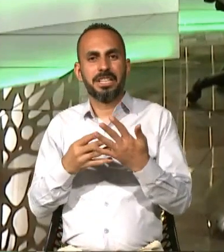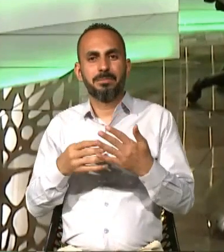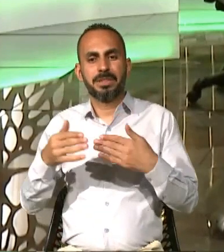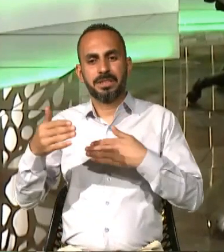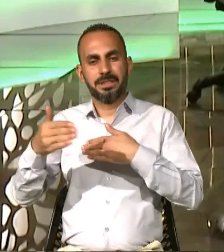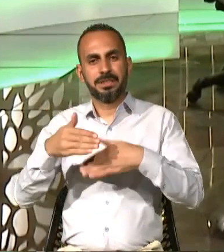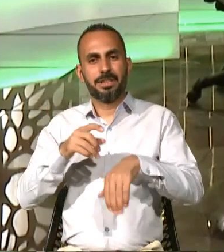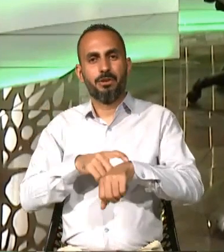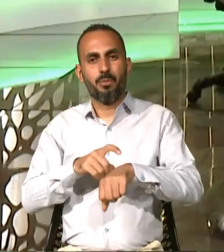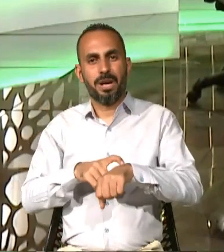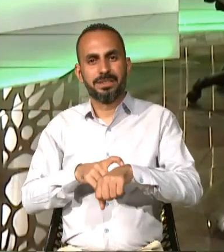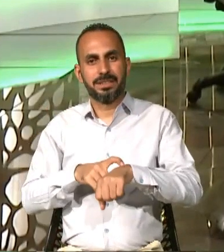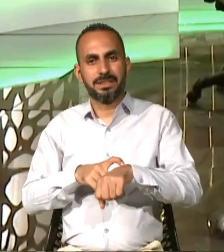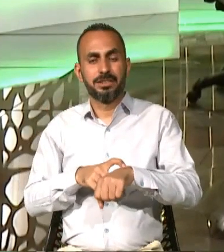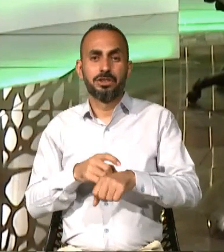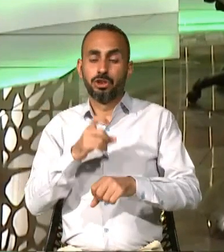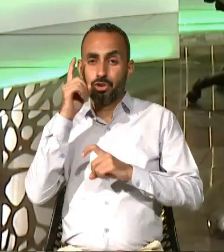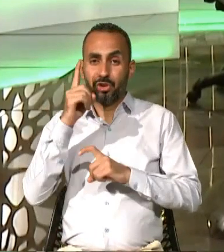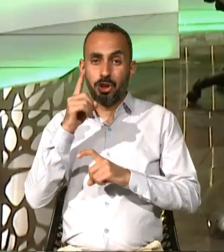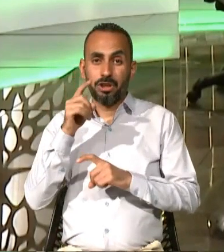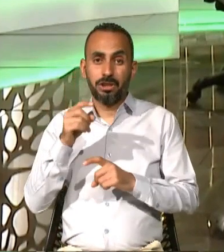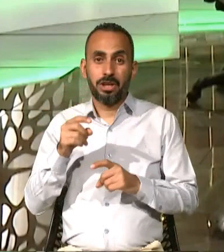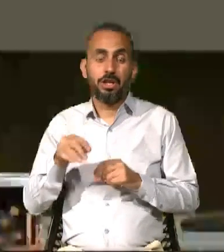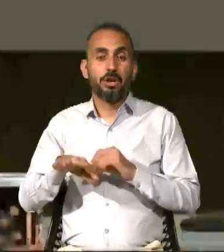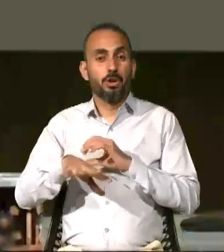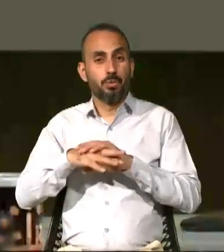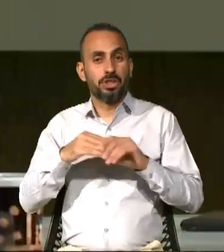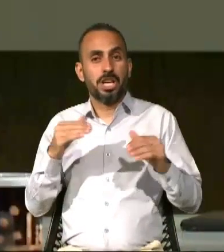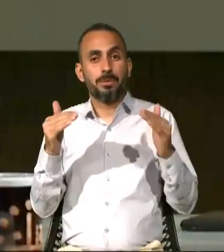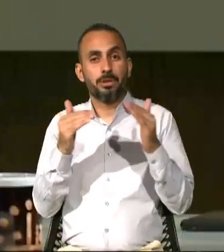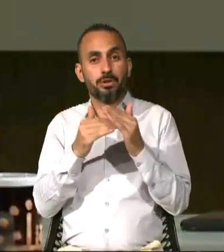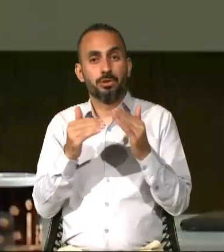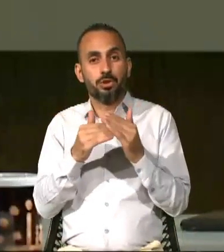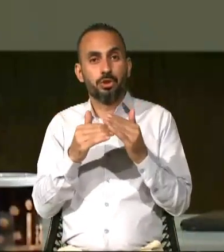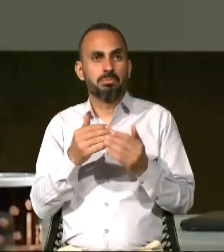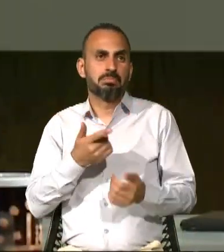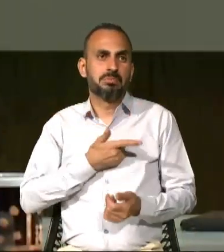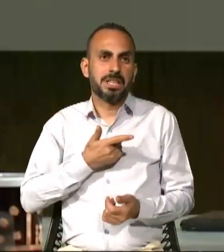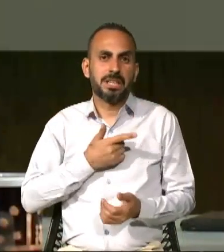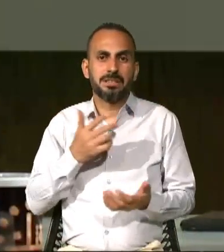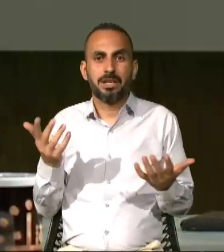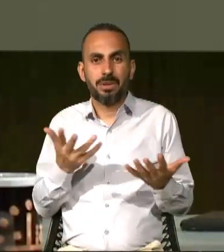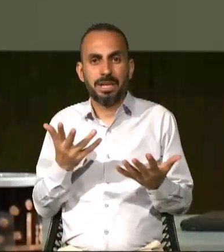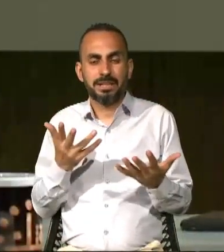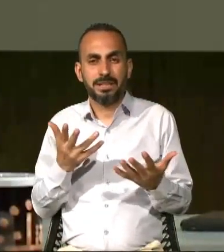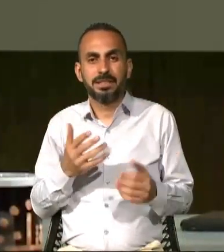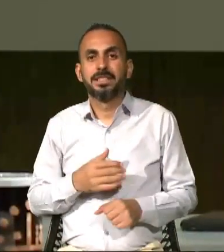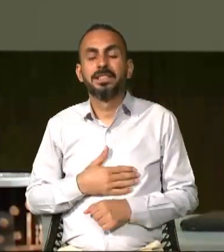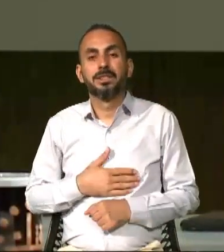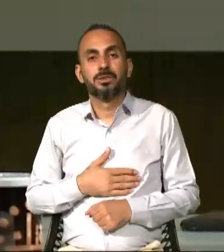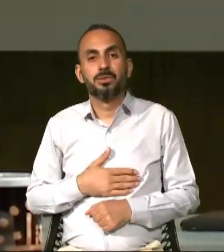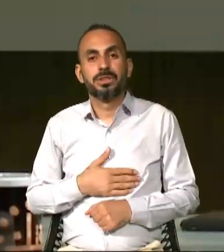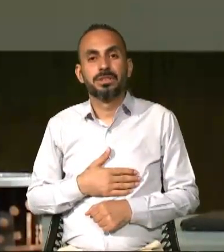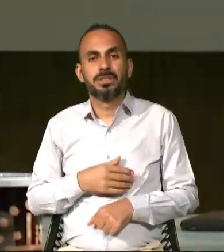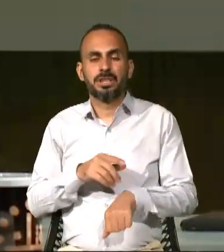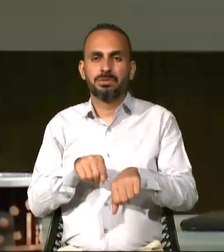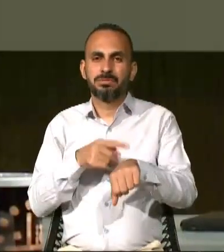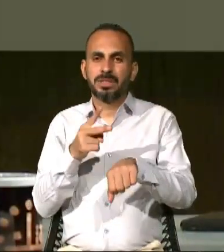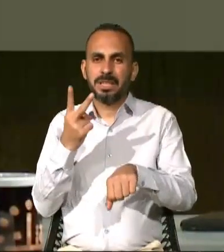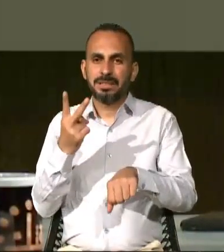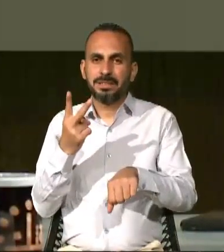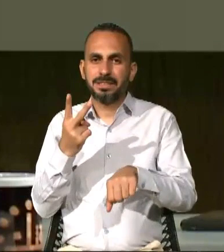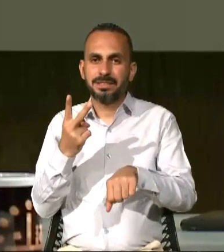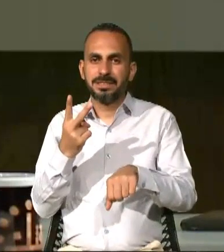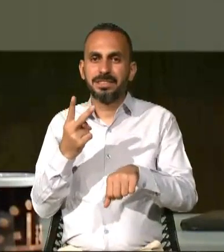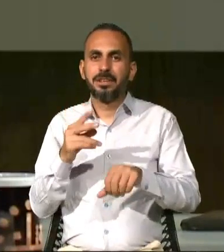بنعمه الله ربنا يديم في يوم ثلاث كده. يس. يعني ونستاذن من القناه ناخد ساعتين يوميه ولا حاجه زي كده. هم ناس يعني قلبهم حلو